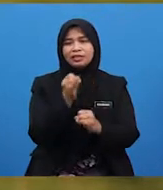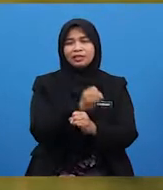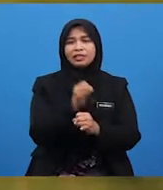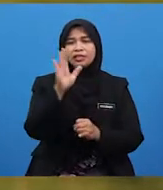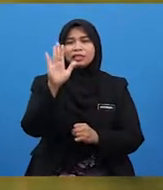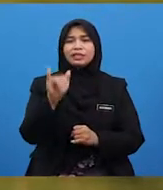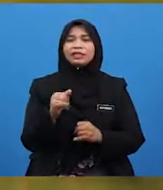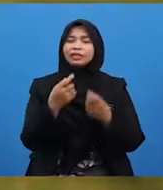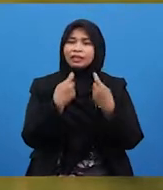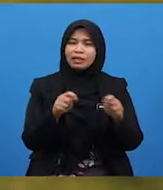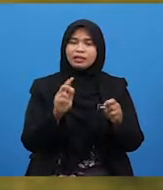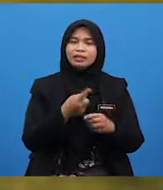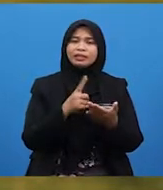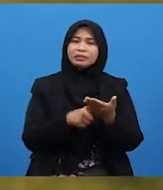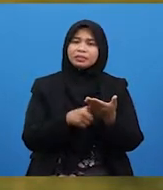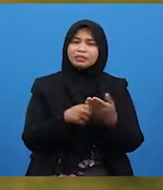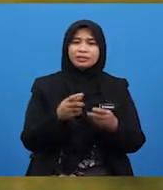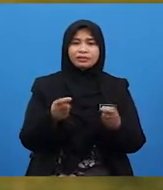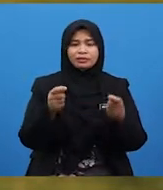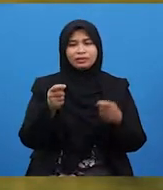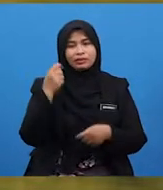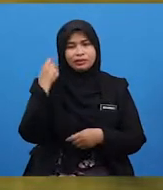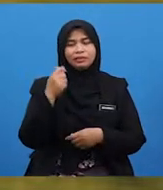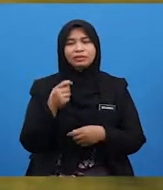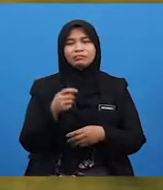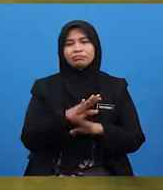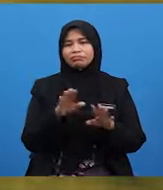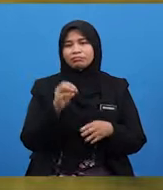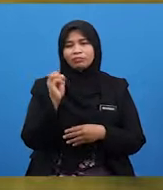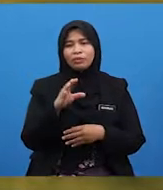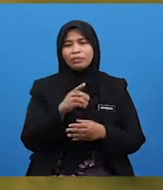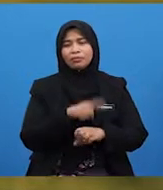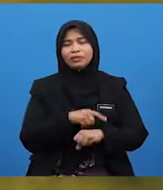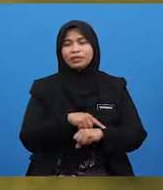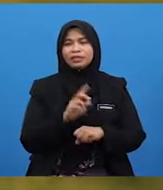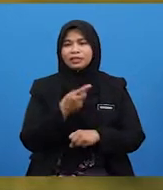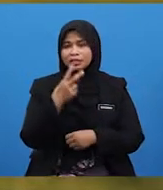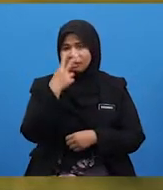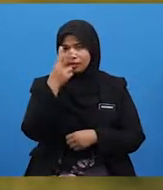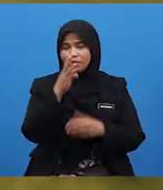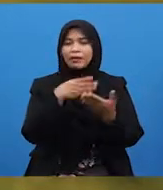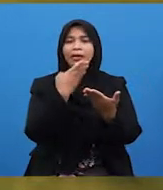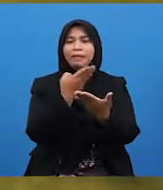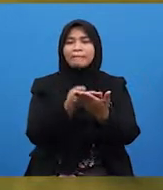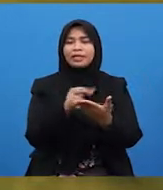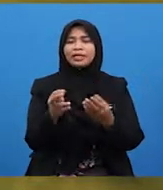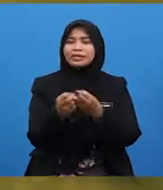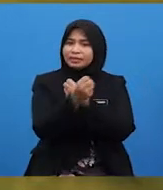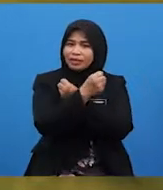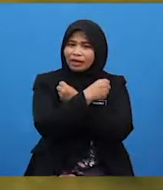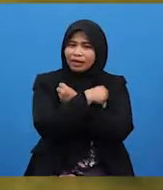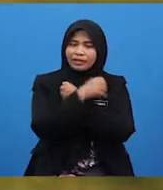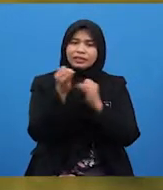kita bincangkan tadi. Baik, tanpa melengahkan masa, kita akan melihat kebaikan menyayangi